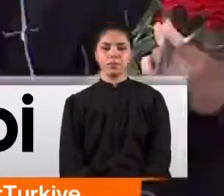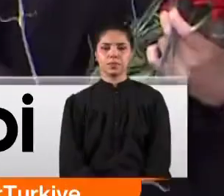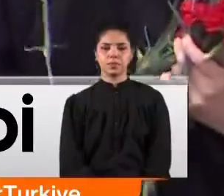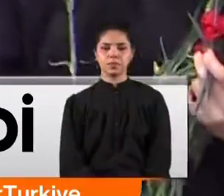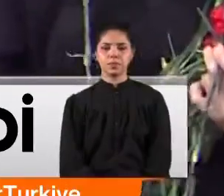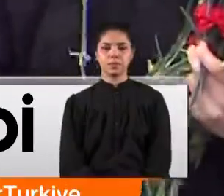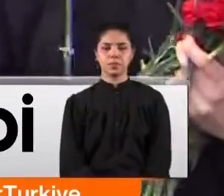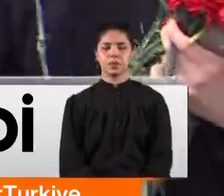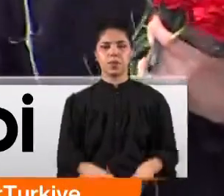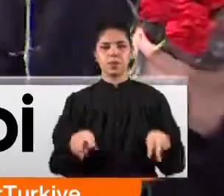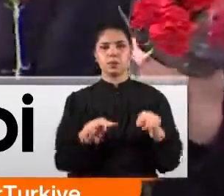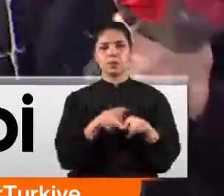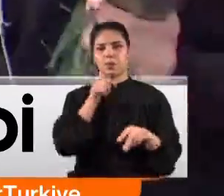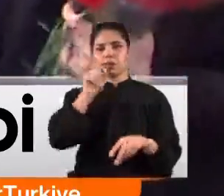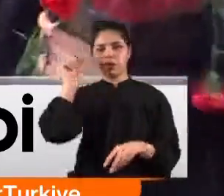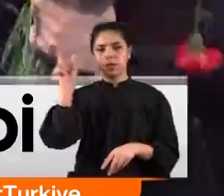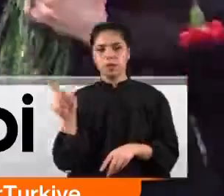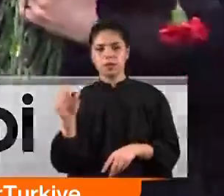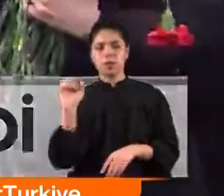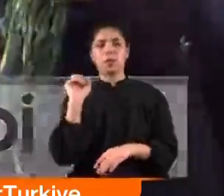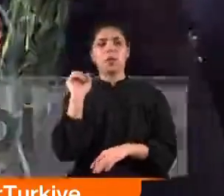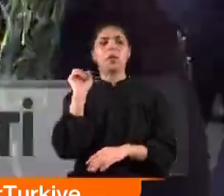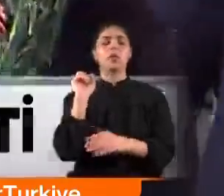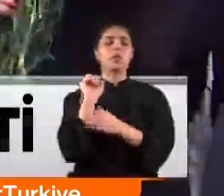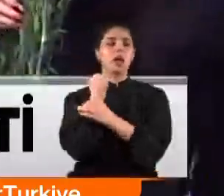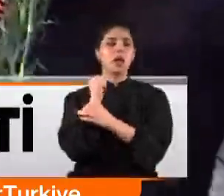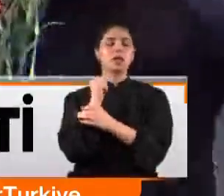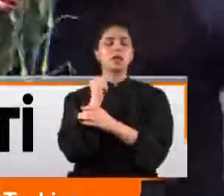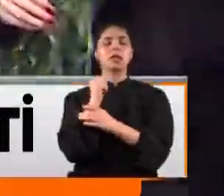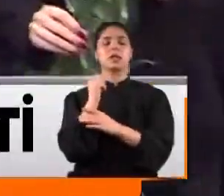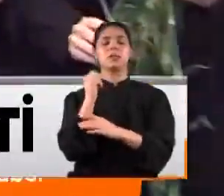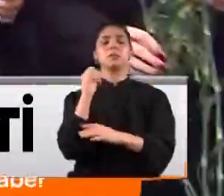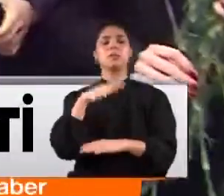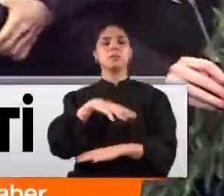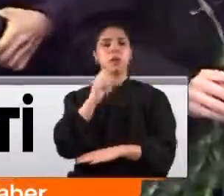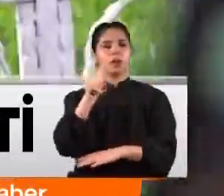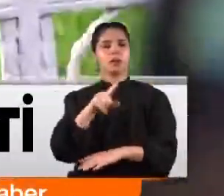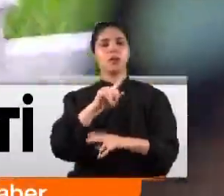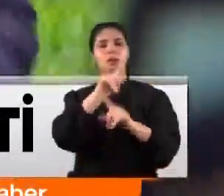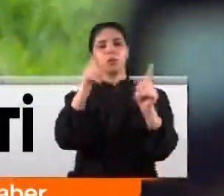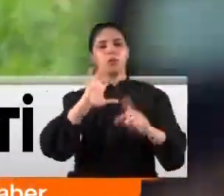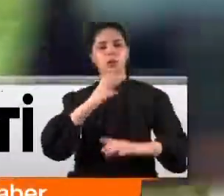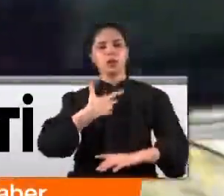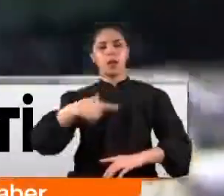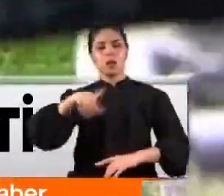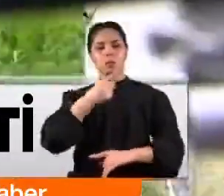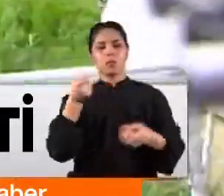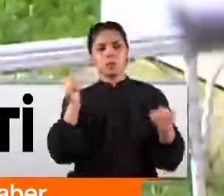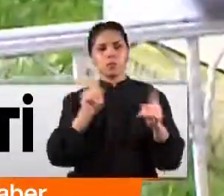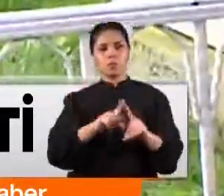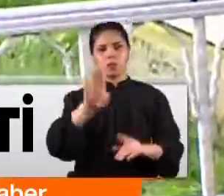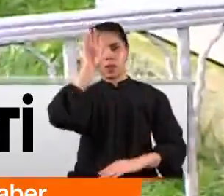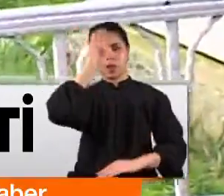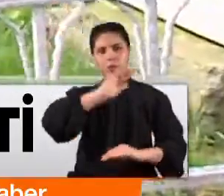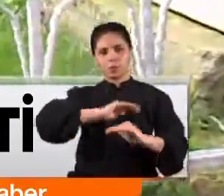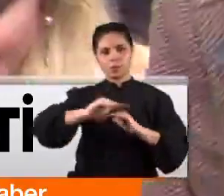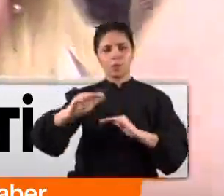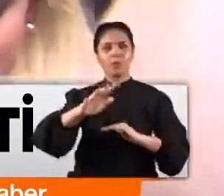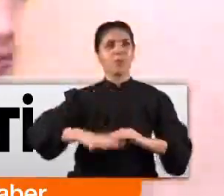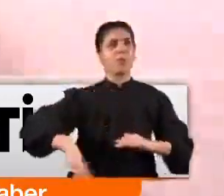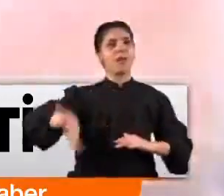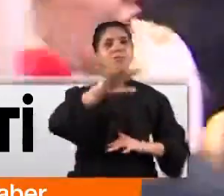bırakmayacağız. Kurum ilerleyen saatlerde de Taksim Meydanı ve İstiklal Caddesi'nde esnafla bir araya geldi. Başkan adayına İstanbulluların ilgisi